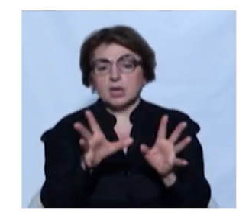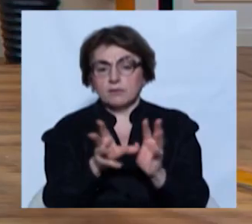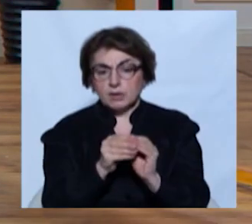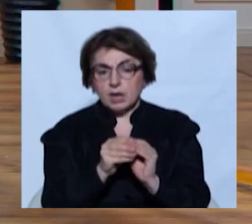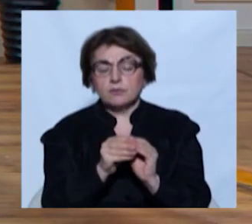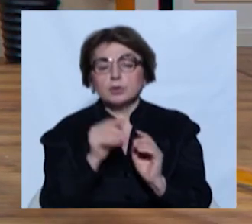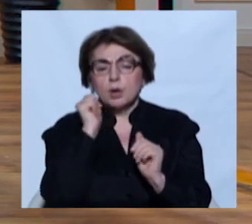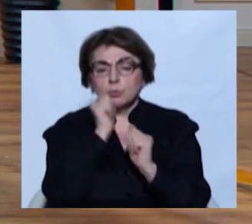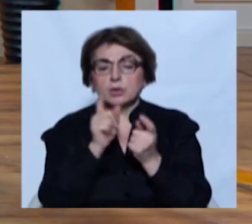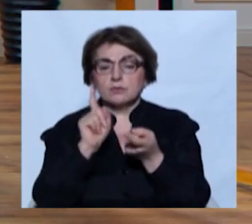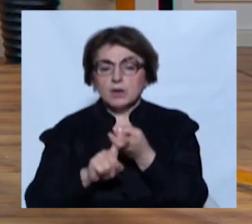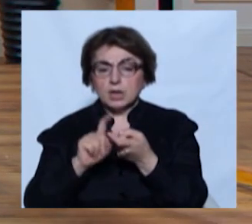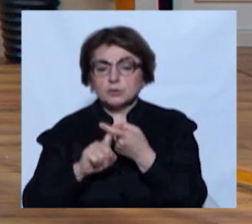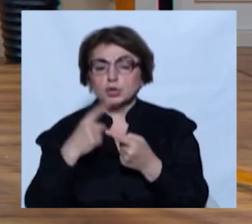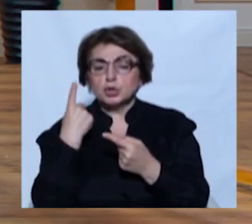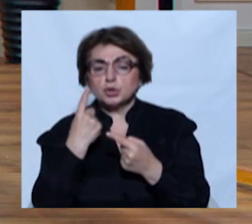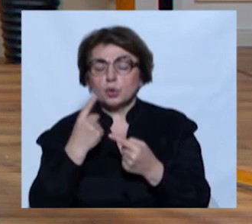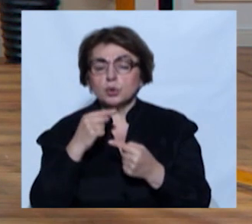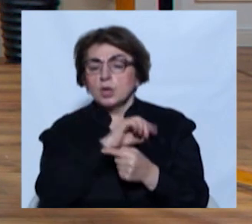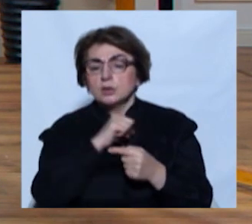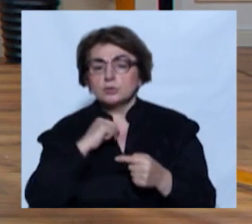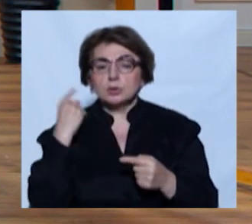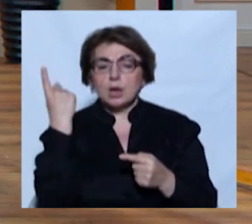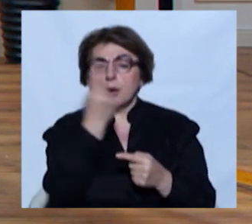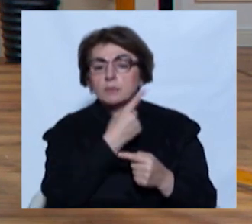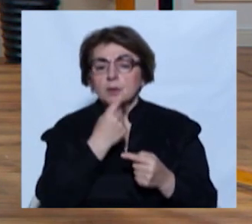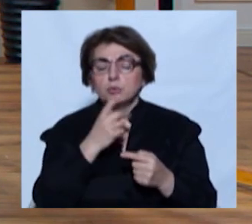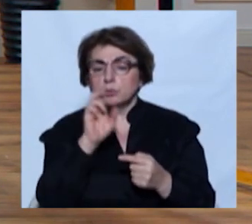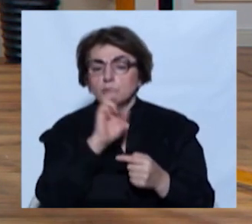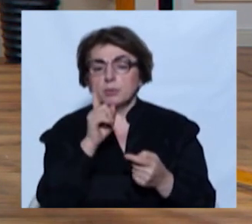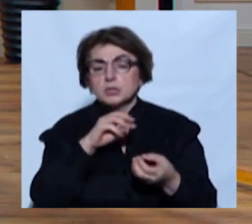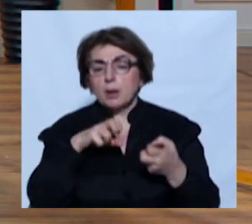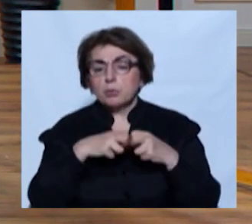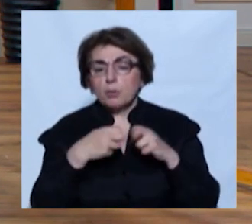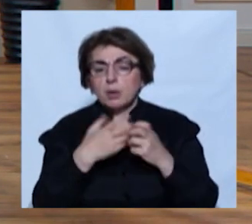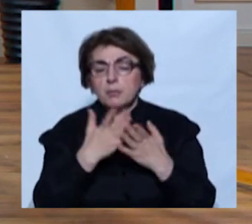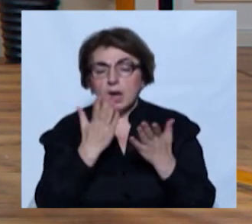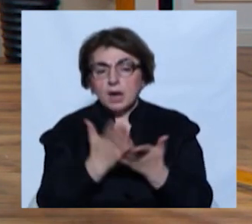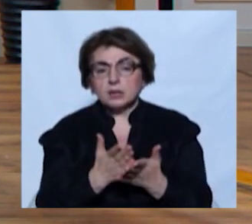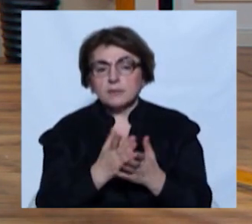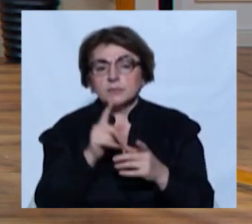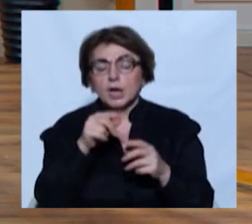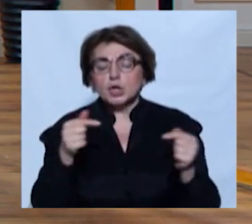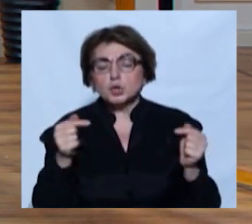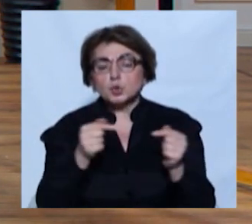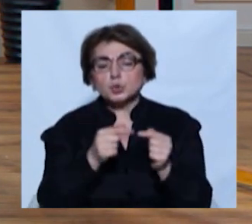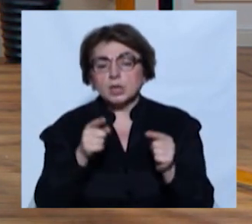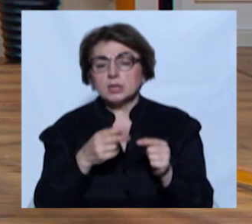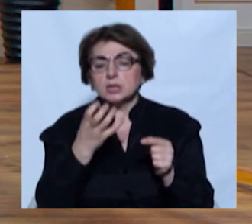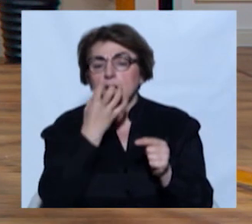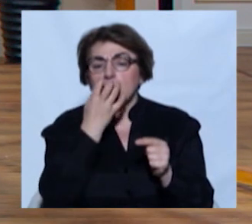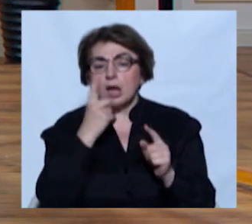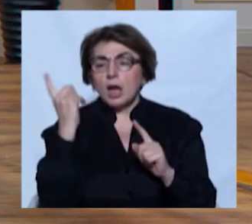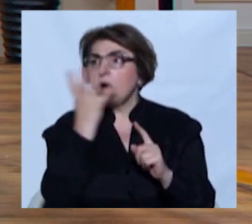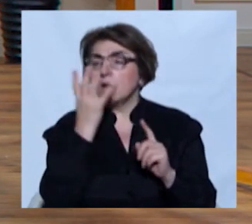არ დაგოკავშირებინა თითოეული ეკოლოგიური პრობლემა რა კავშირებში, რა კორელაციაში იმყოფება სწორედ კლიმატის ცვლილებასთან